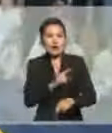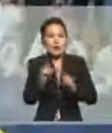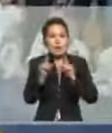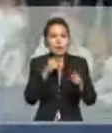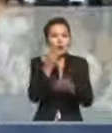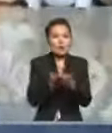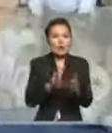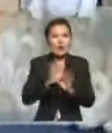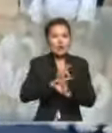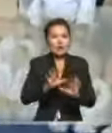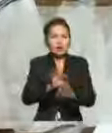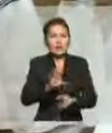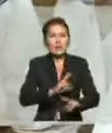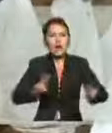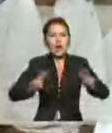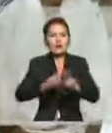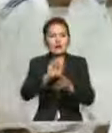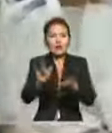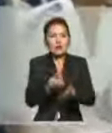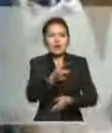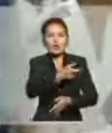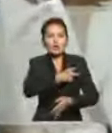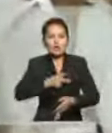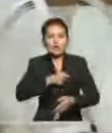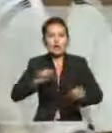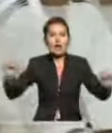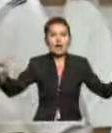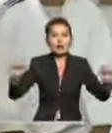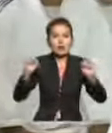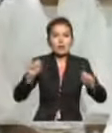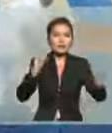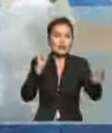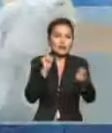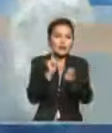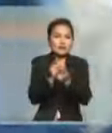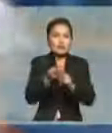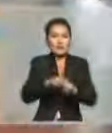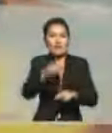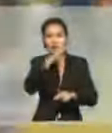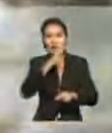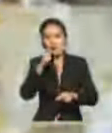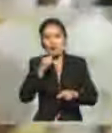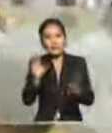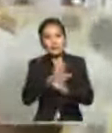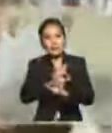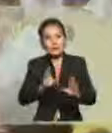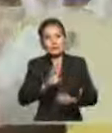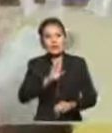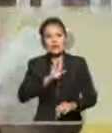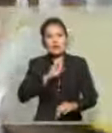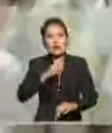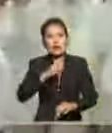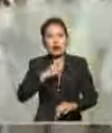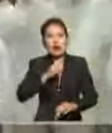өткізді. Астаналық жаттықтырушылар мен жасөспірімдер Жапон елінің ежелгі спорттық сайысының құпиясымен жақын танысып, Стивен Сигалдың